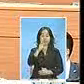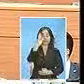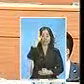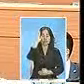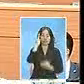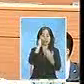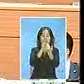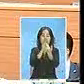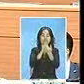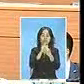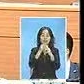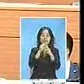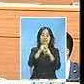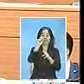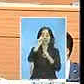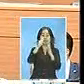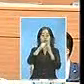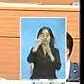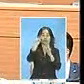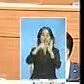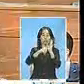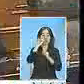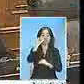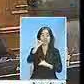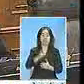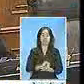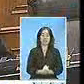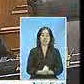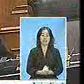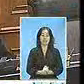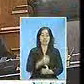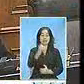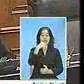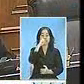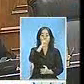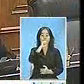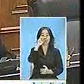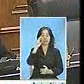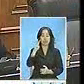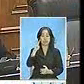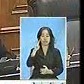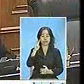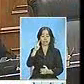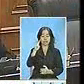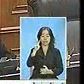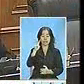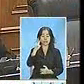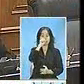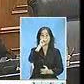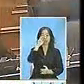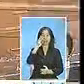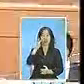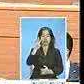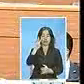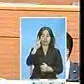ท่านขออภัยที่เอ่ยนามท่านสุนัยนะครับที่บอกว่าสว.สรรหาทำไมถึงเป็นแล้วเป็นอี